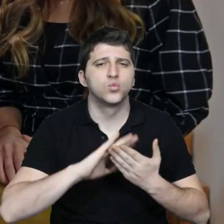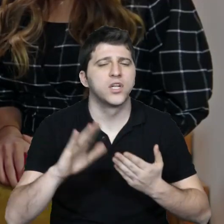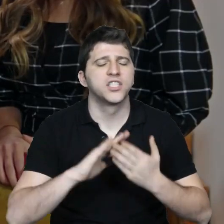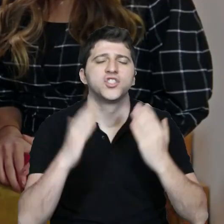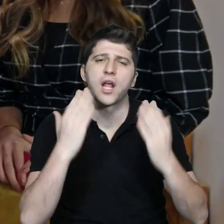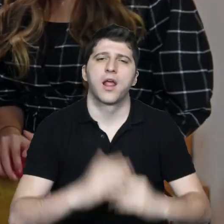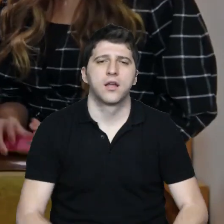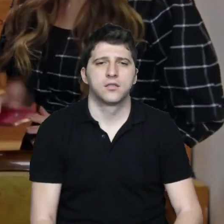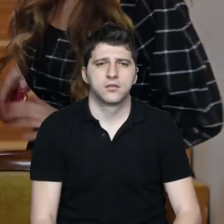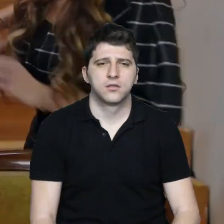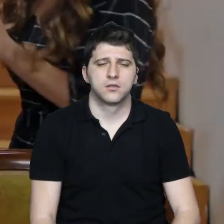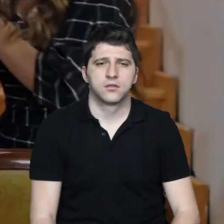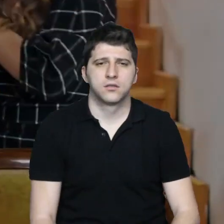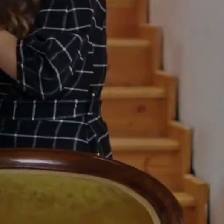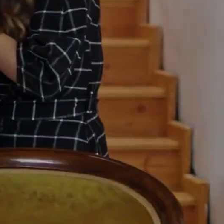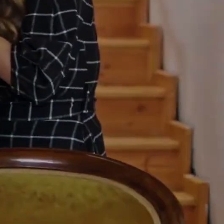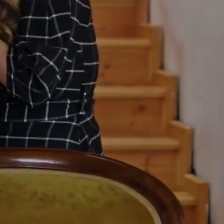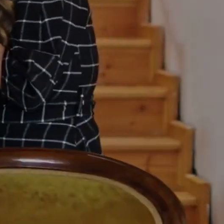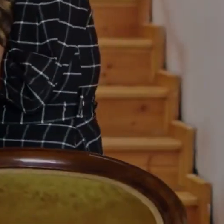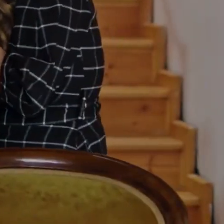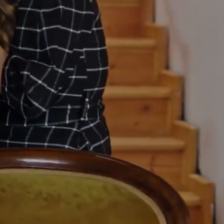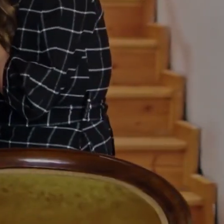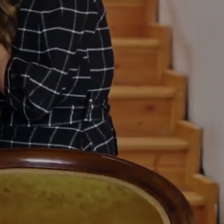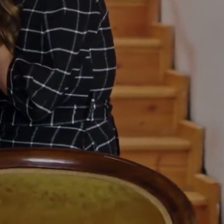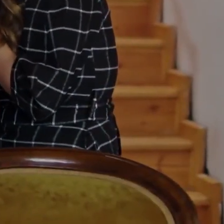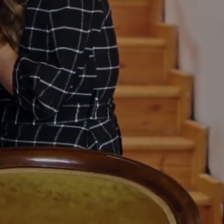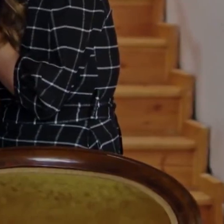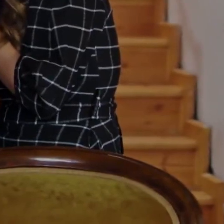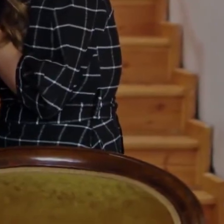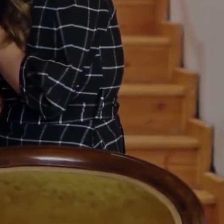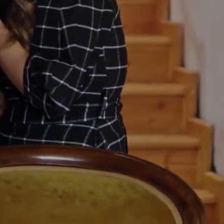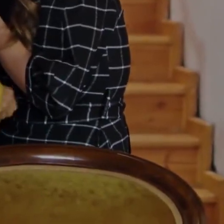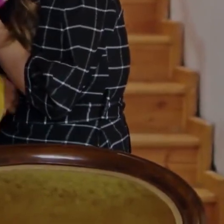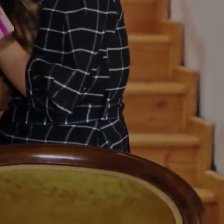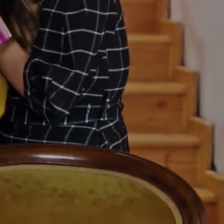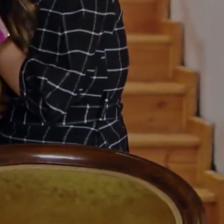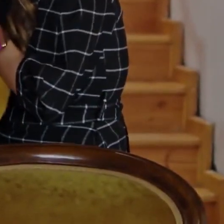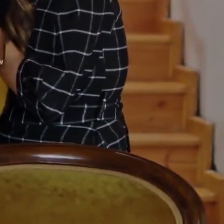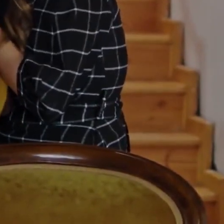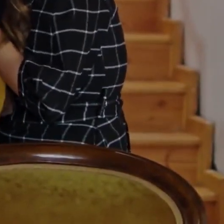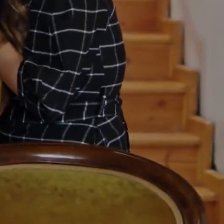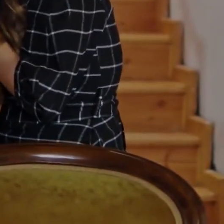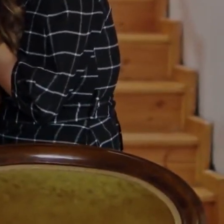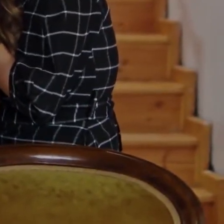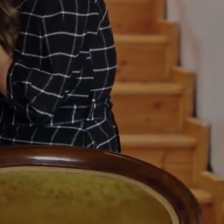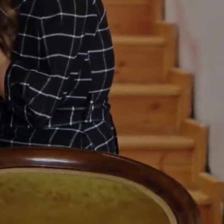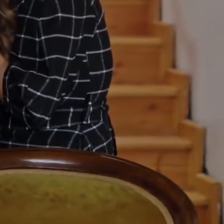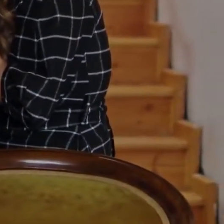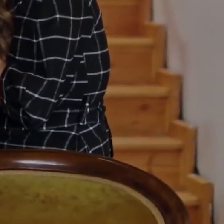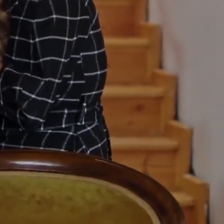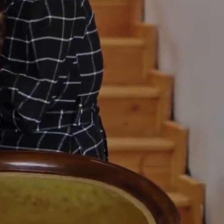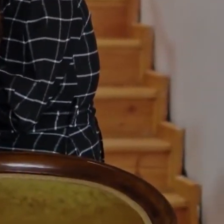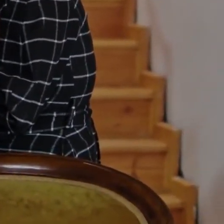koyacağız inşallah. Burcu başını Aysu'nun omzuna yasladı. Tuba da geldi yanlarına. O da kollarını Aysu'nun beline dolayıp başını diğer omzuna